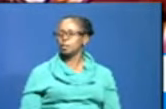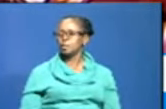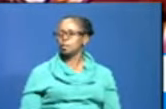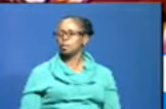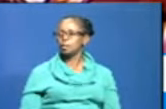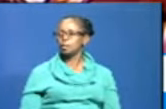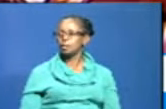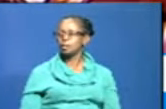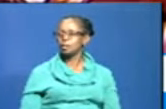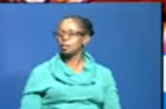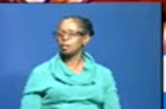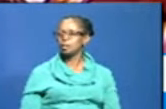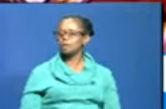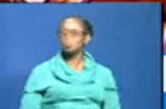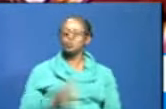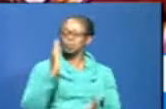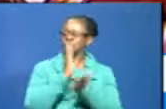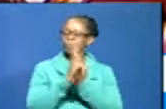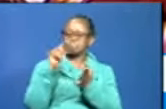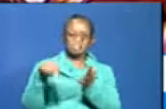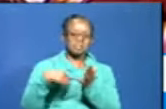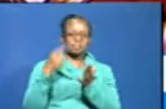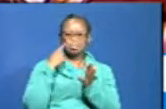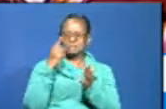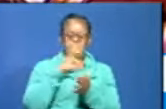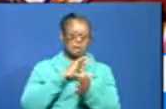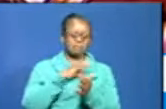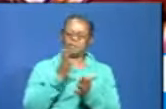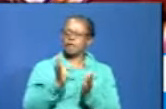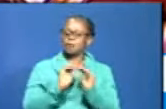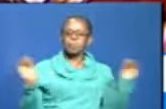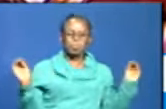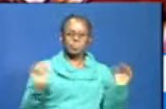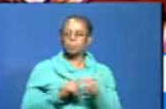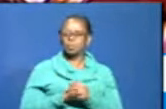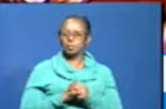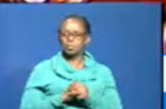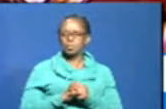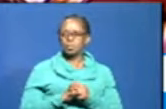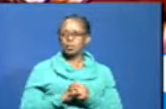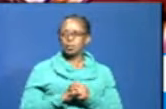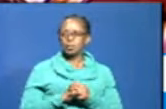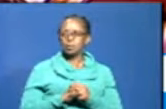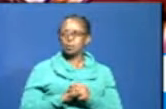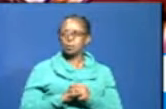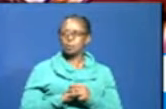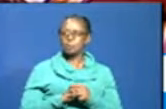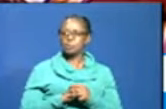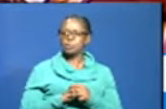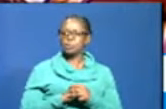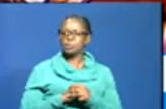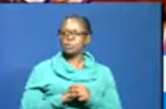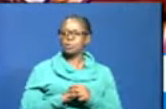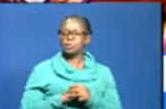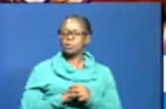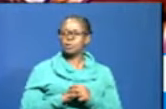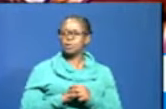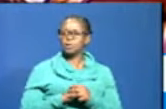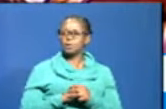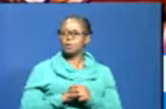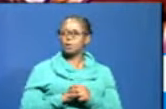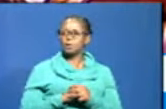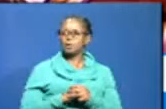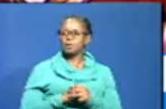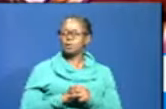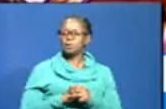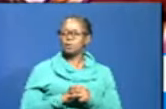faida yoyote ama haja ya kuweza kuona kwamba hapa ndani ya hii Senate tayari tuko